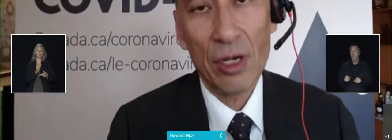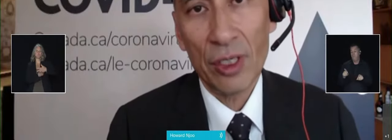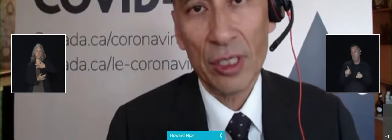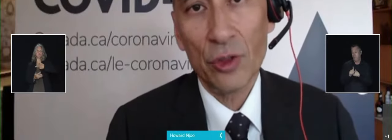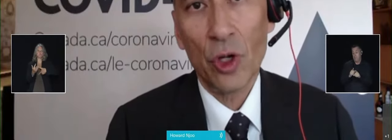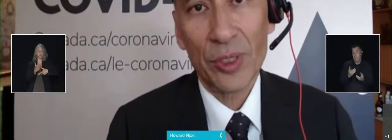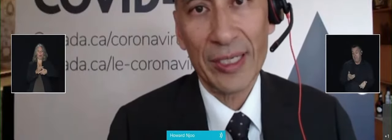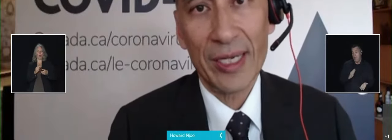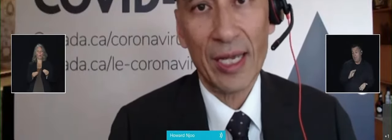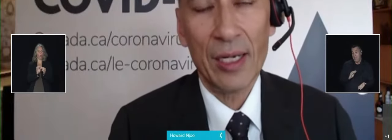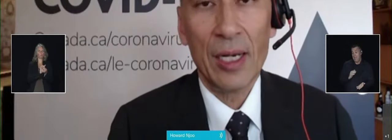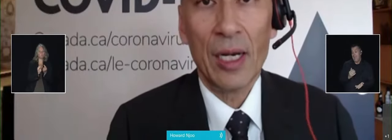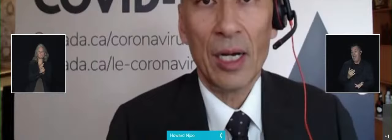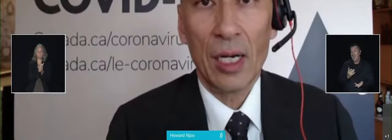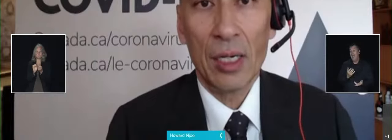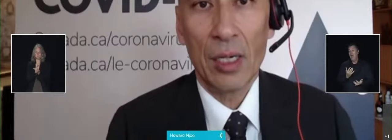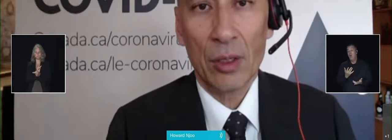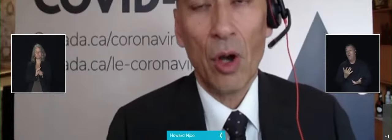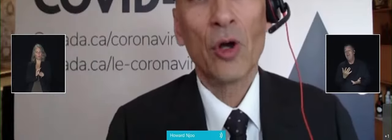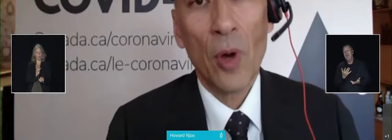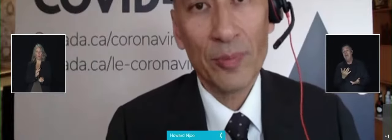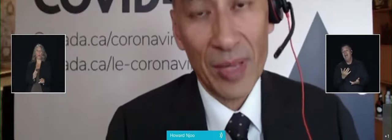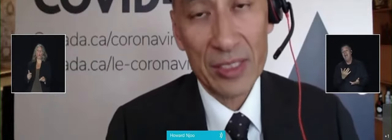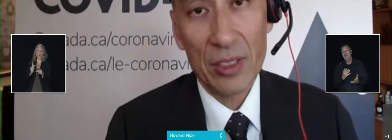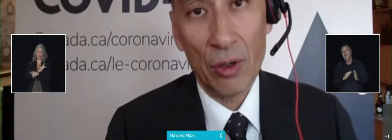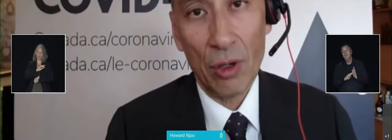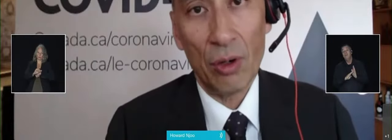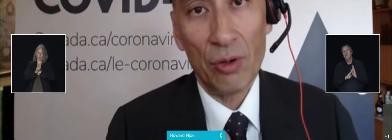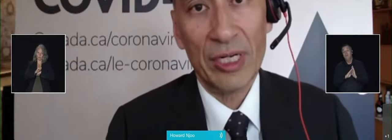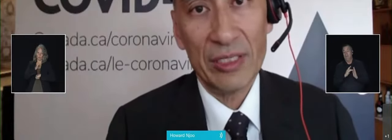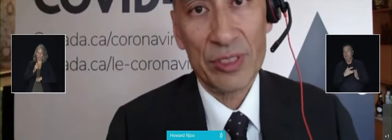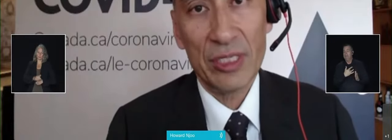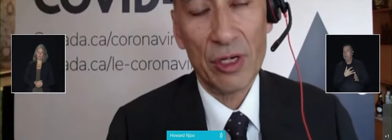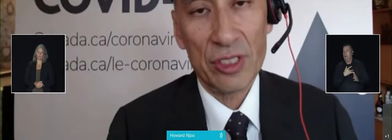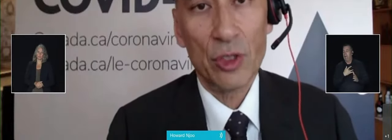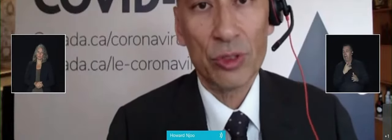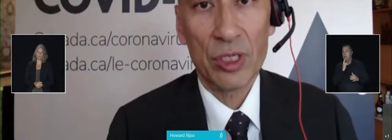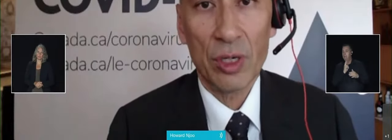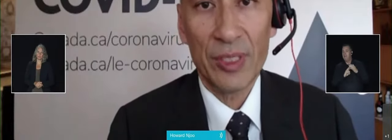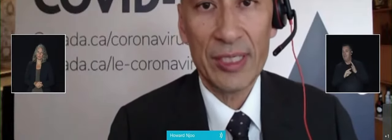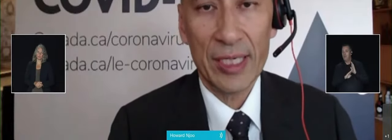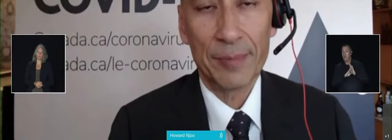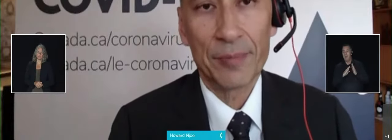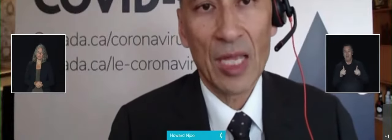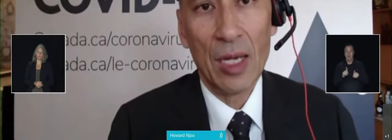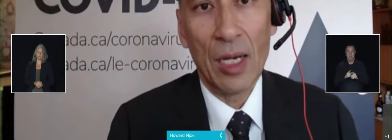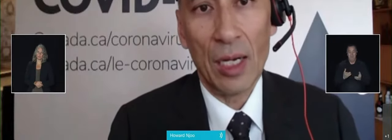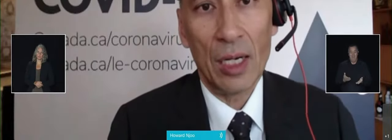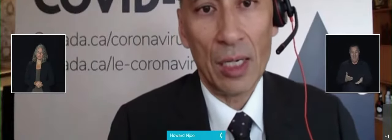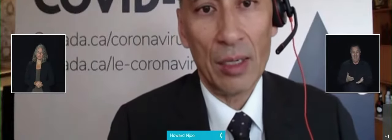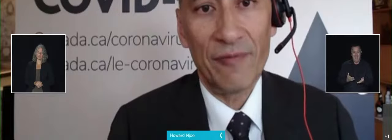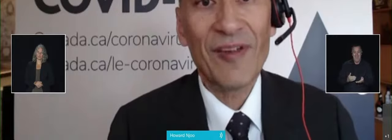on attend que le nombre de cas augmente parce qu'on est aussi dans une autre, comme on dit,